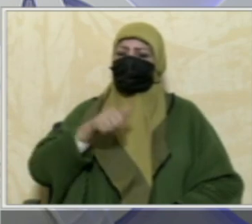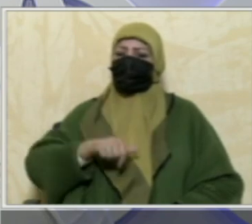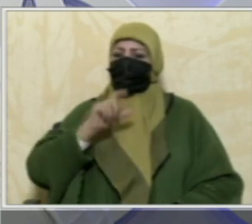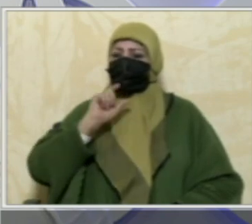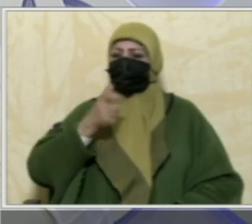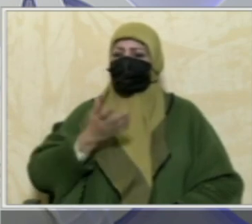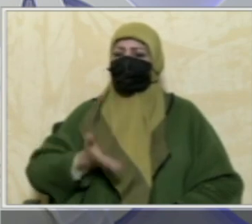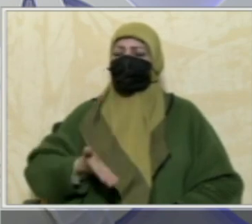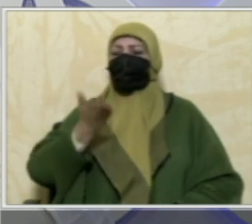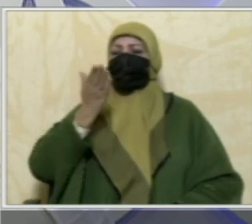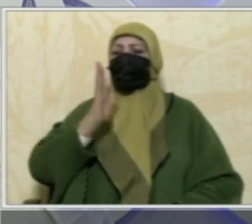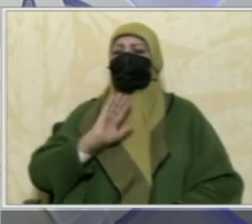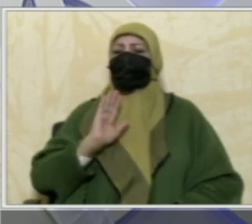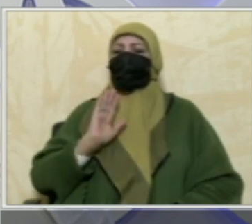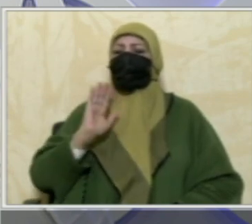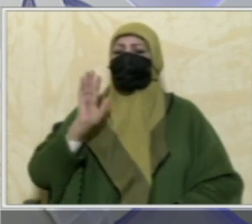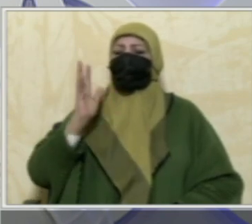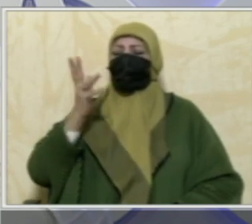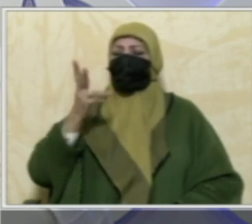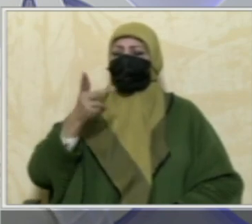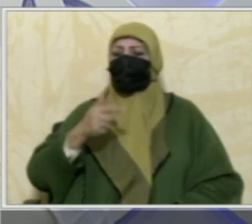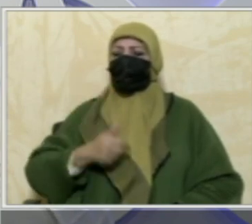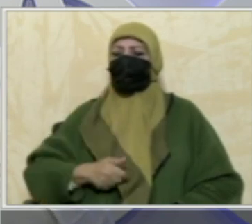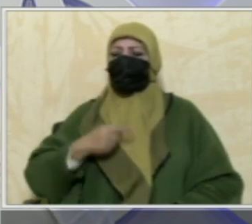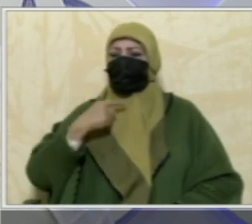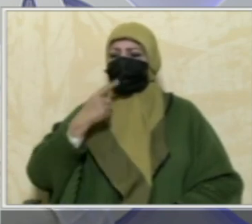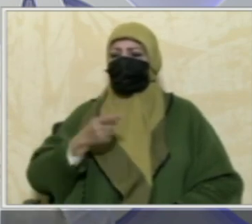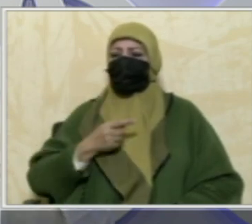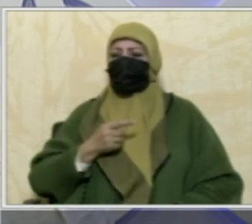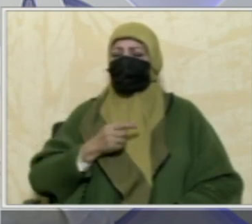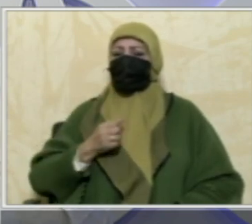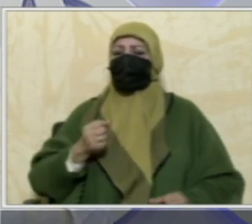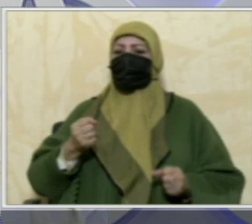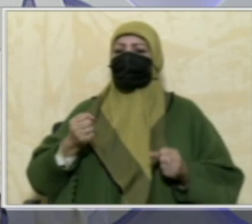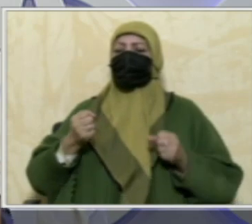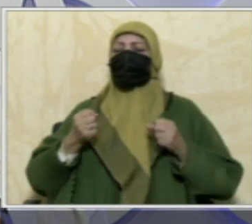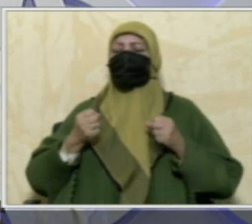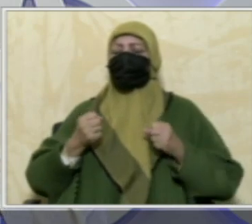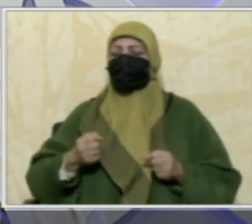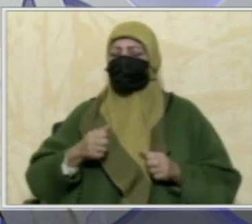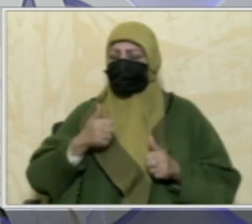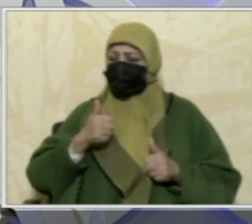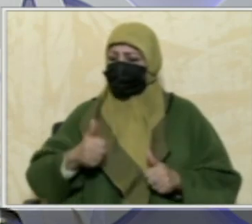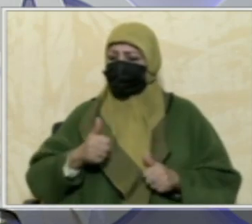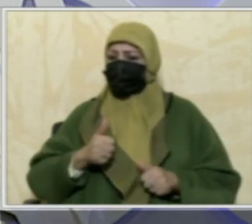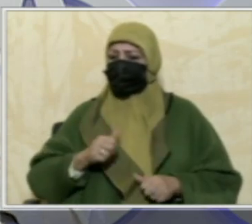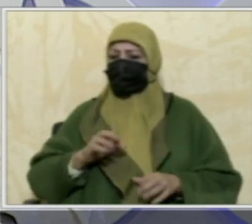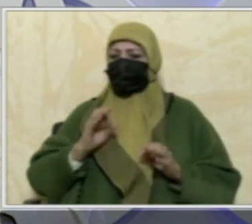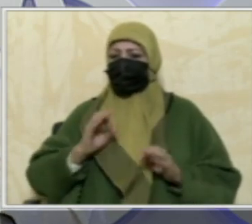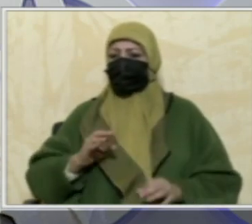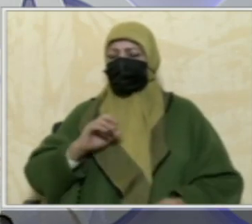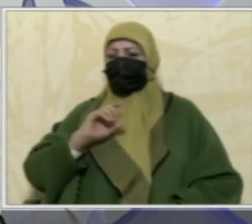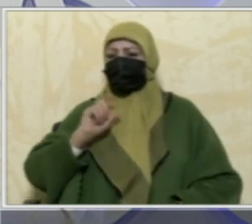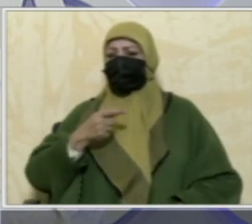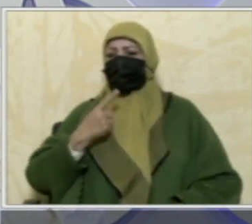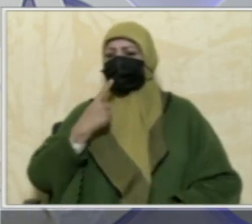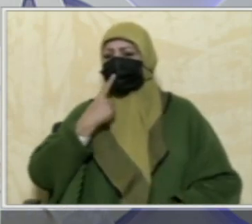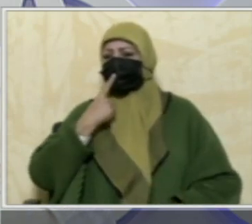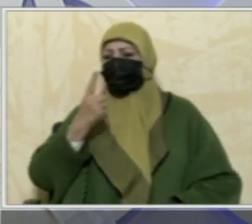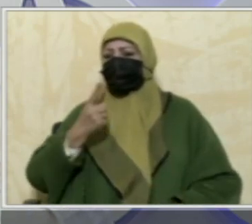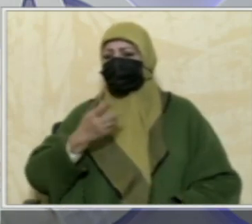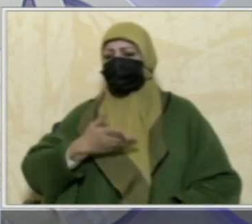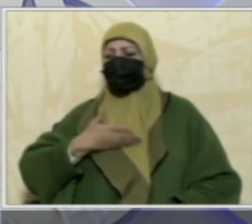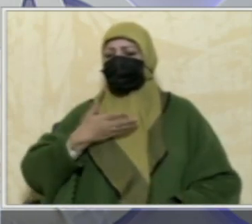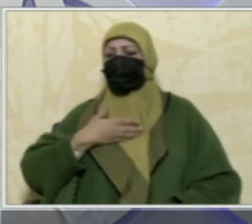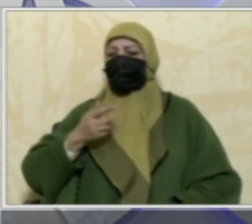اذا كان لك مقدره وساعه فاشتريه من عمر العام فاكثر اذا لم